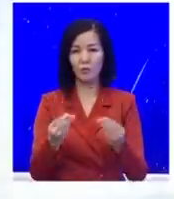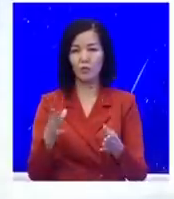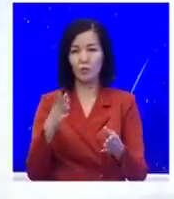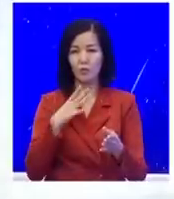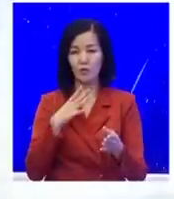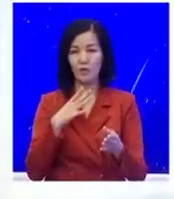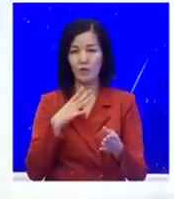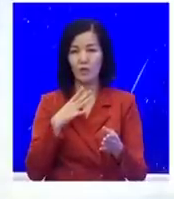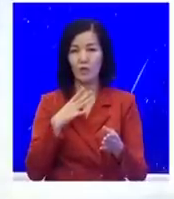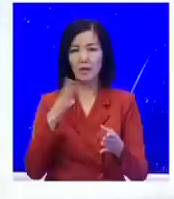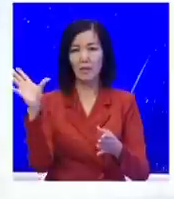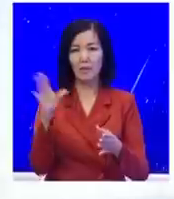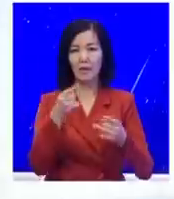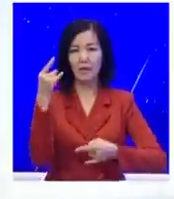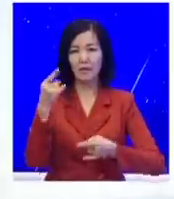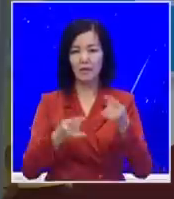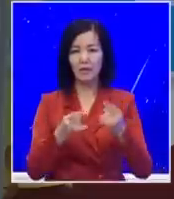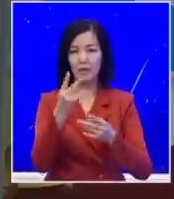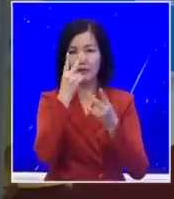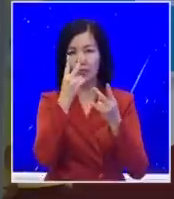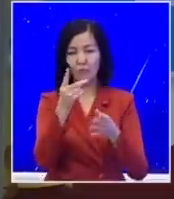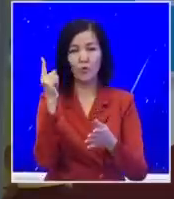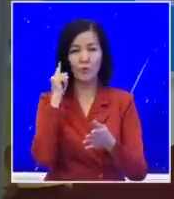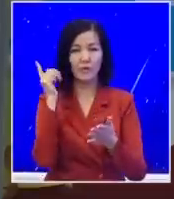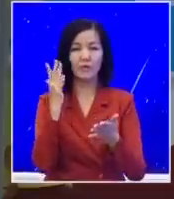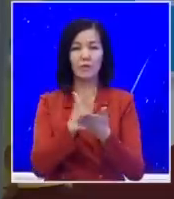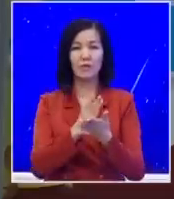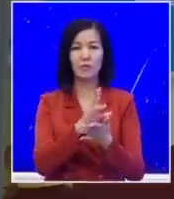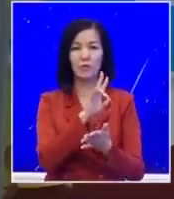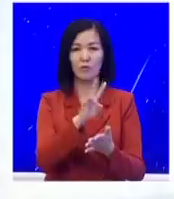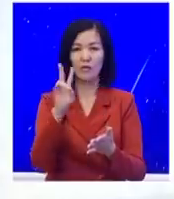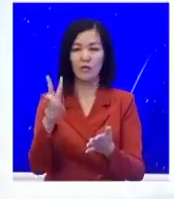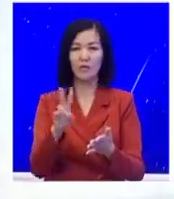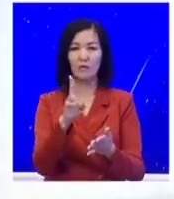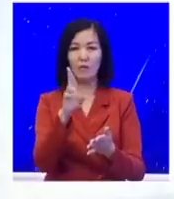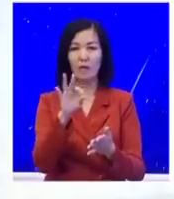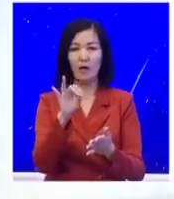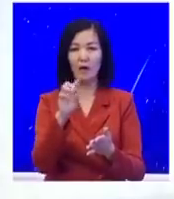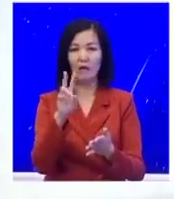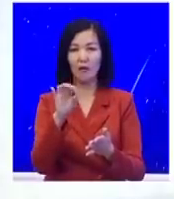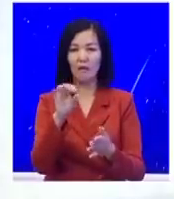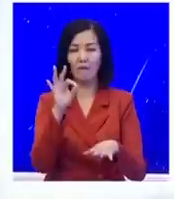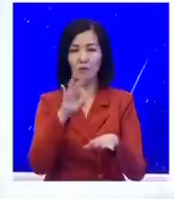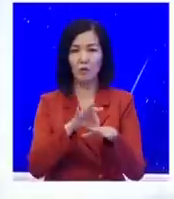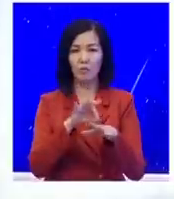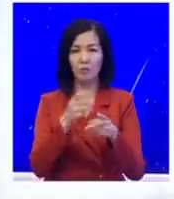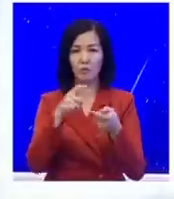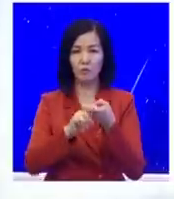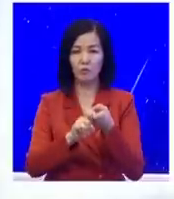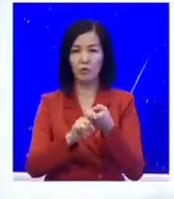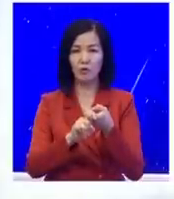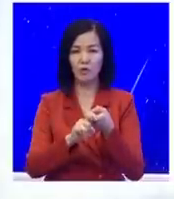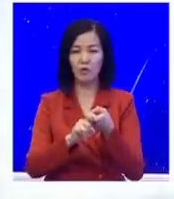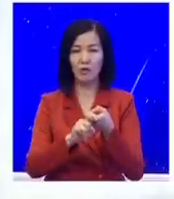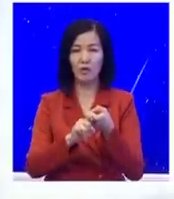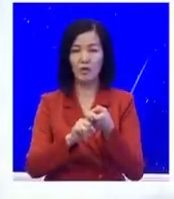барлығына теледидардан көріп жатырмыз, естіп жатырмыз, елбасымыз осындай COVID-19 бен науқастанып